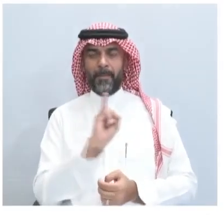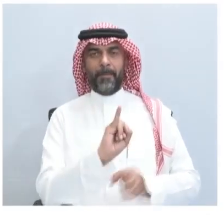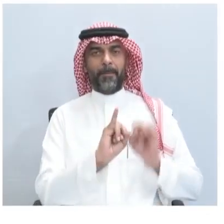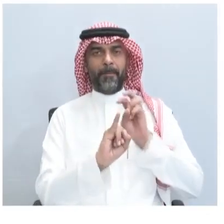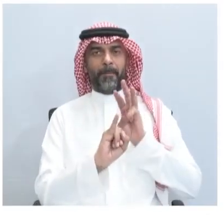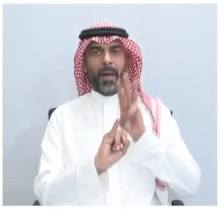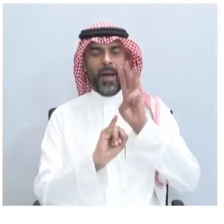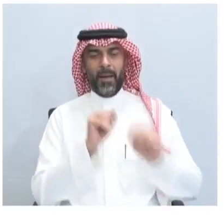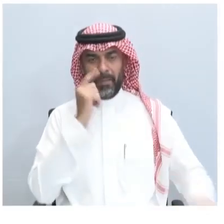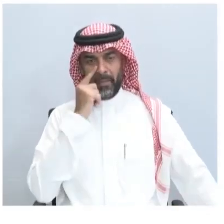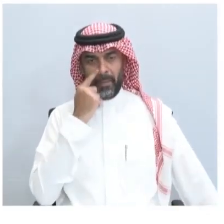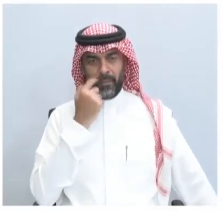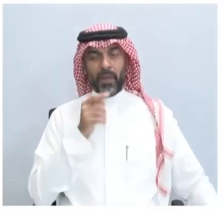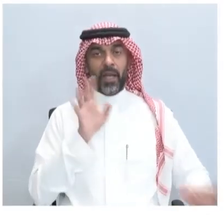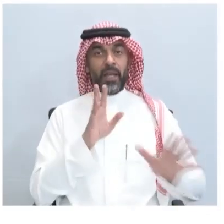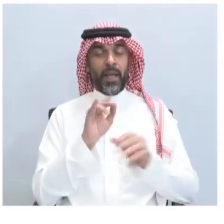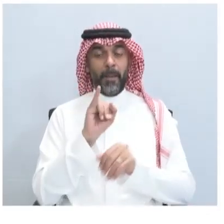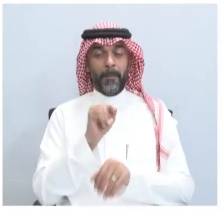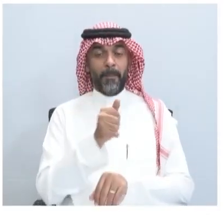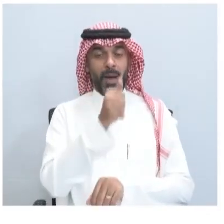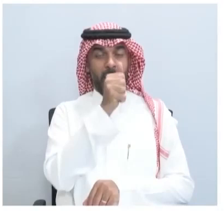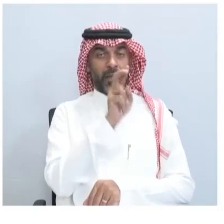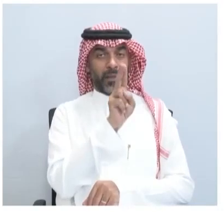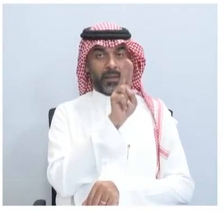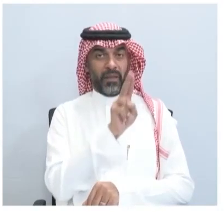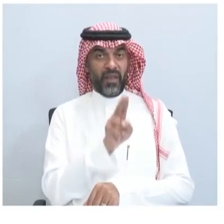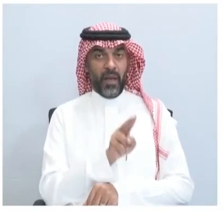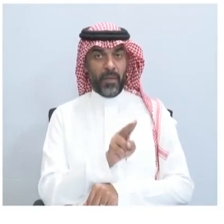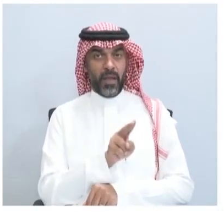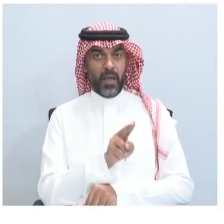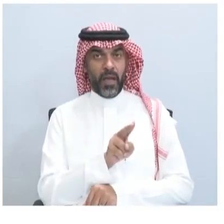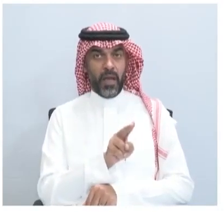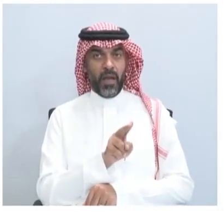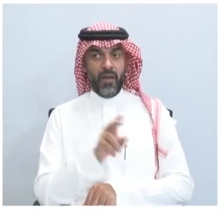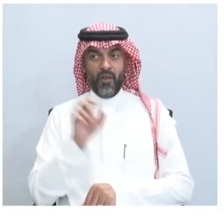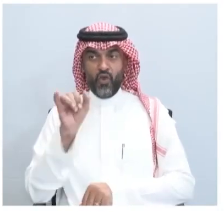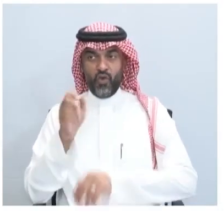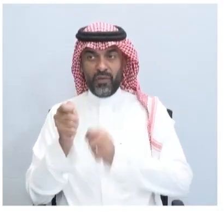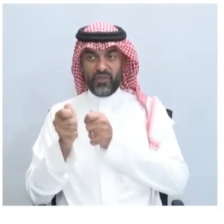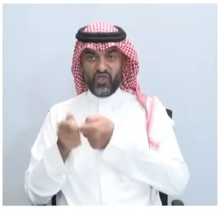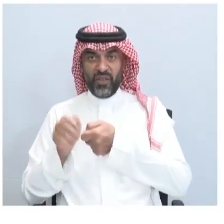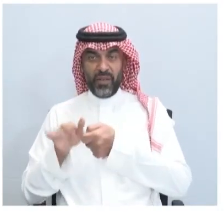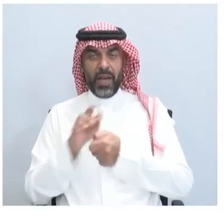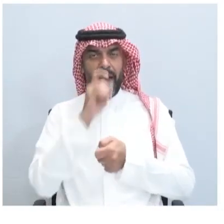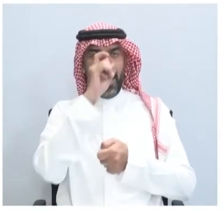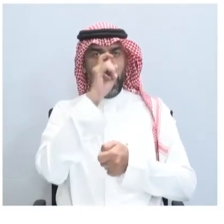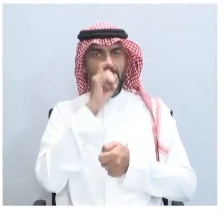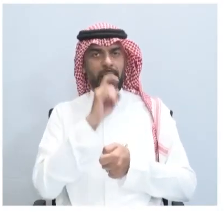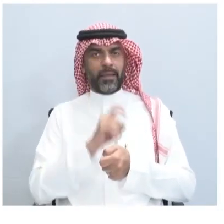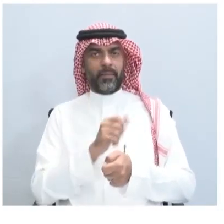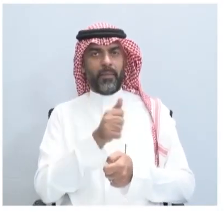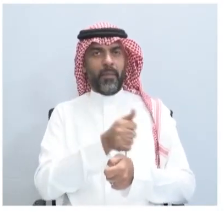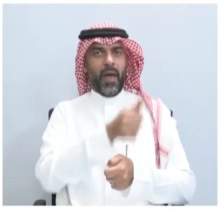الاستفهاميه تحذف دائما سواء سبقت بحروف الجر في الباء اللام